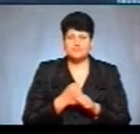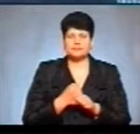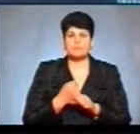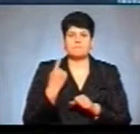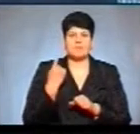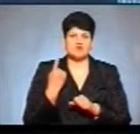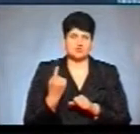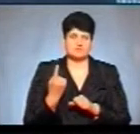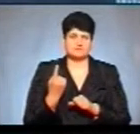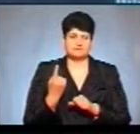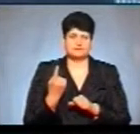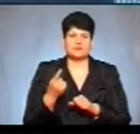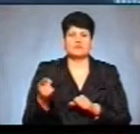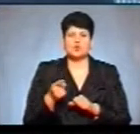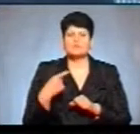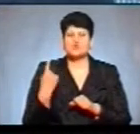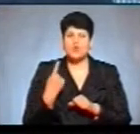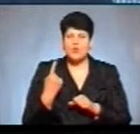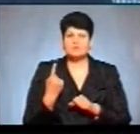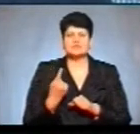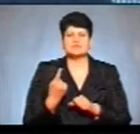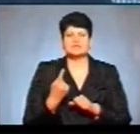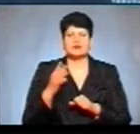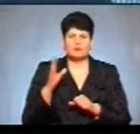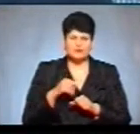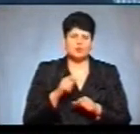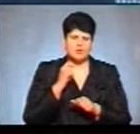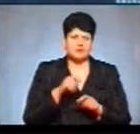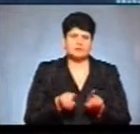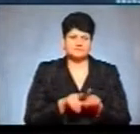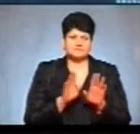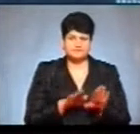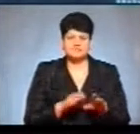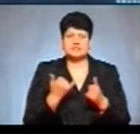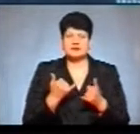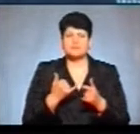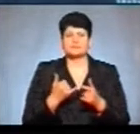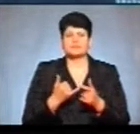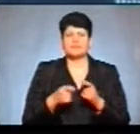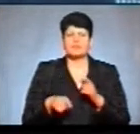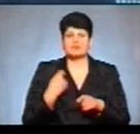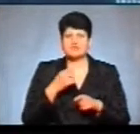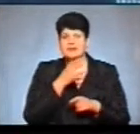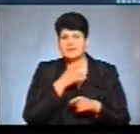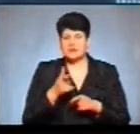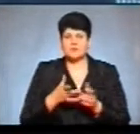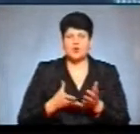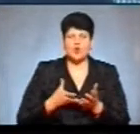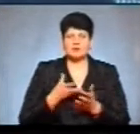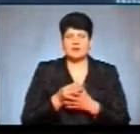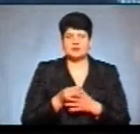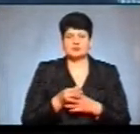Перша, в Тернопільській області, зокрема, як і по всій Україні, зараз порушуються терміни оплати листків